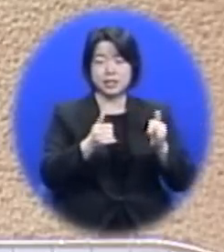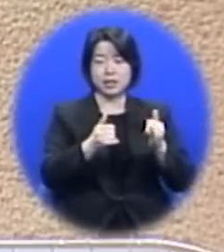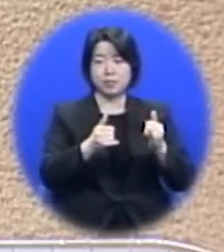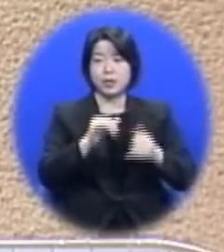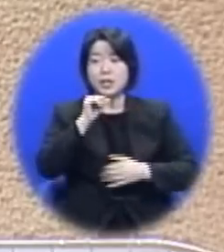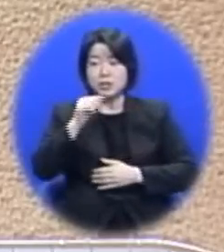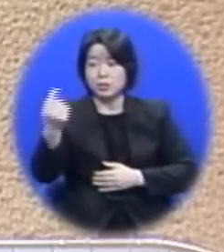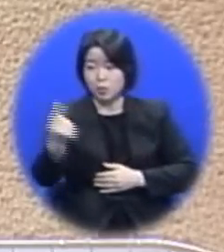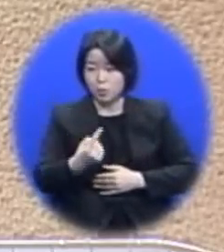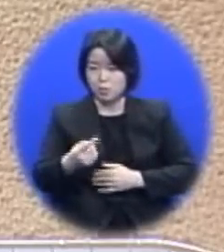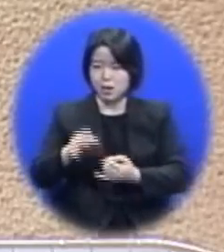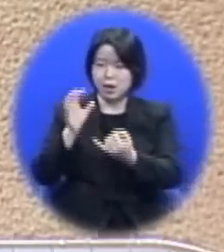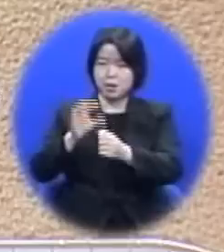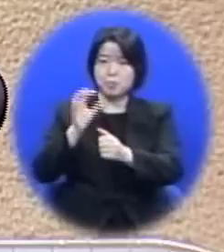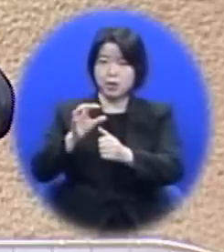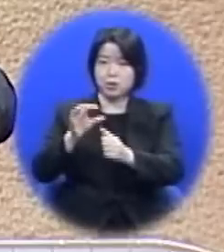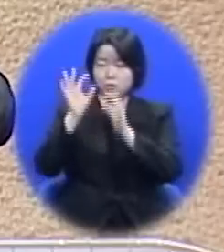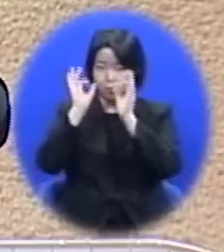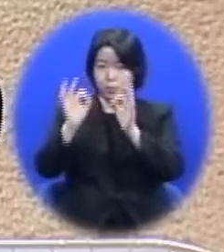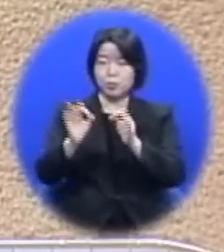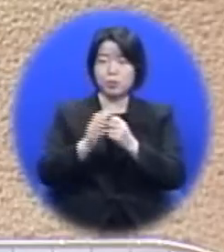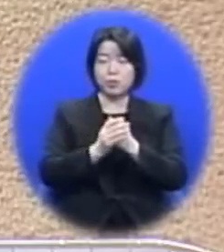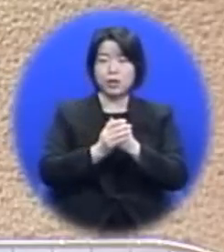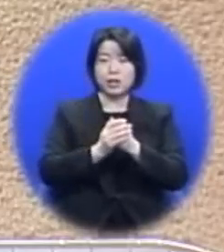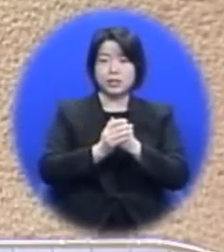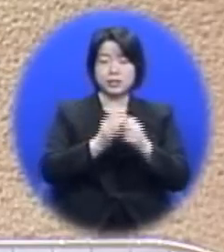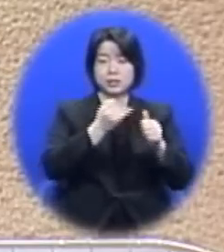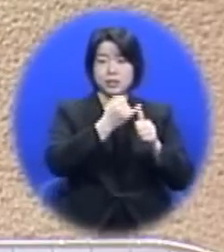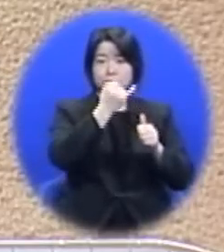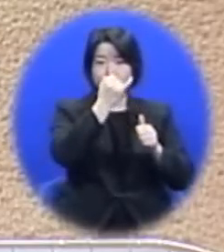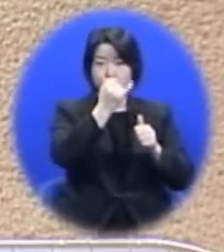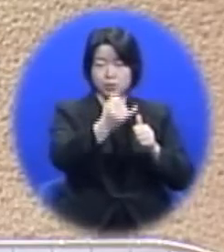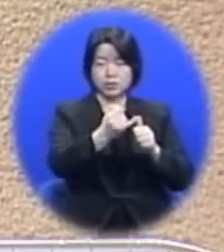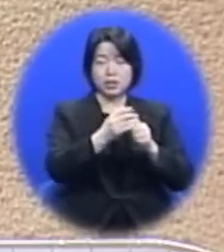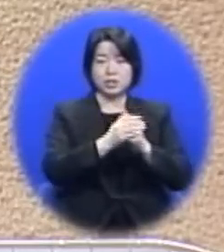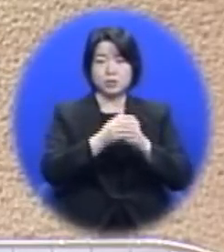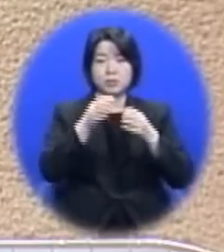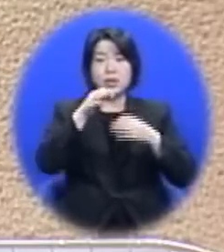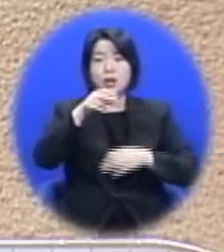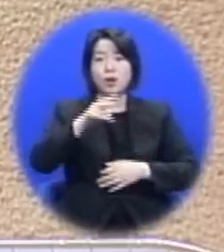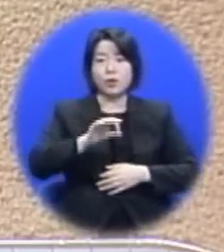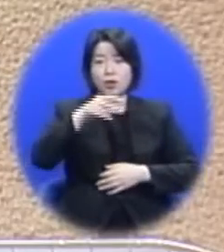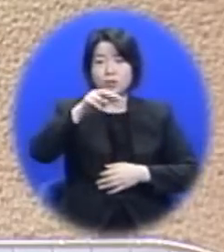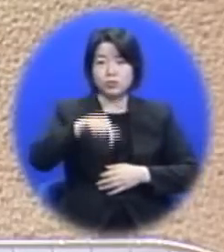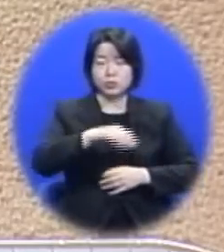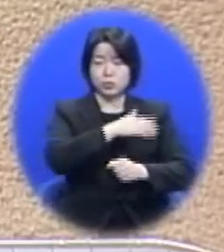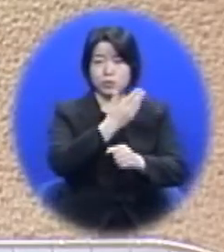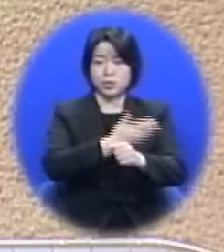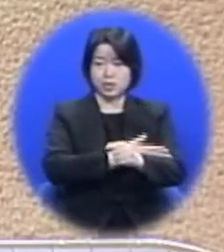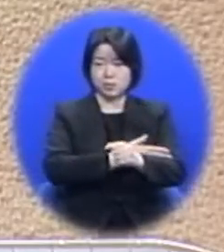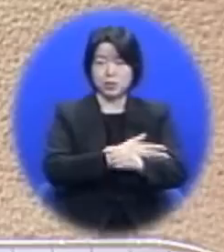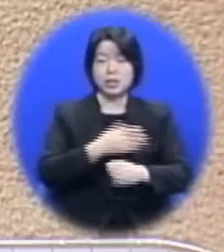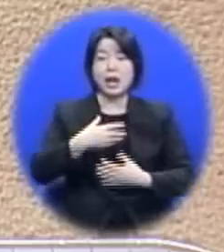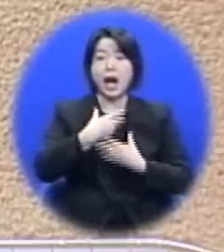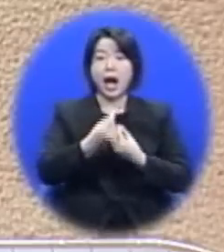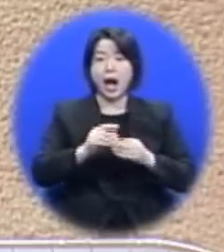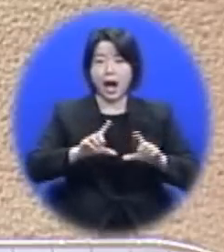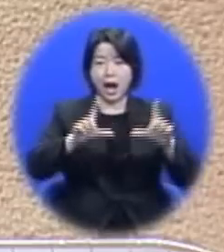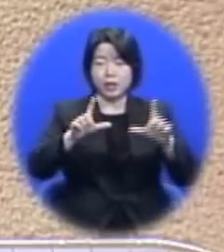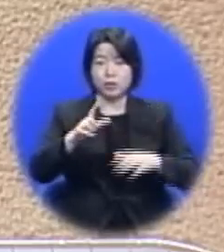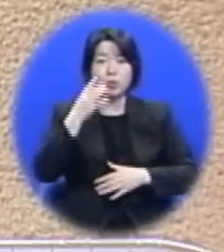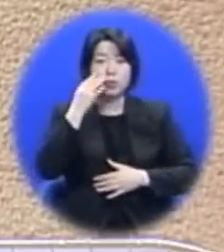보시고 그 김영숙 권사님이 그 아주머니를 방으로 들어오시라고 그래요. 그리고는